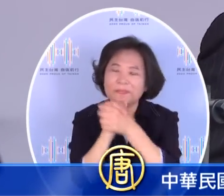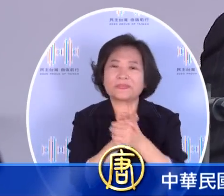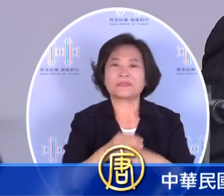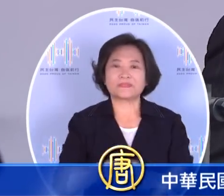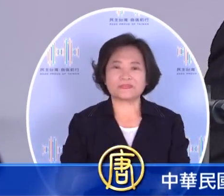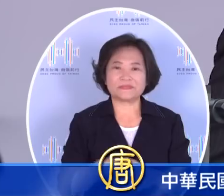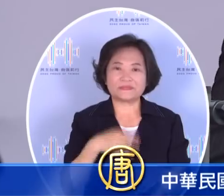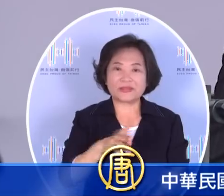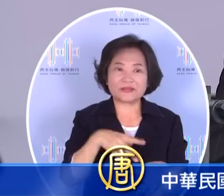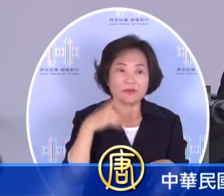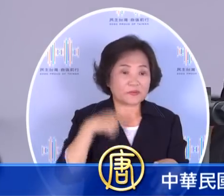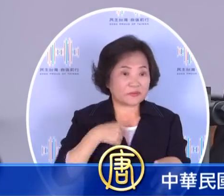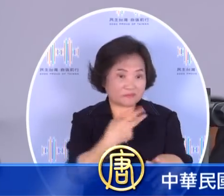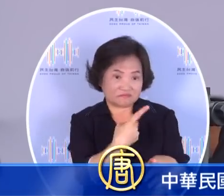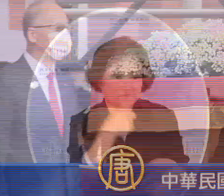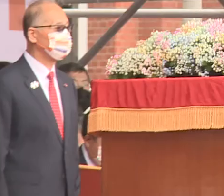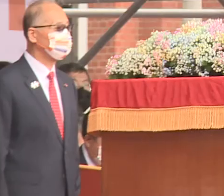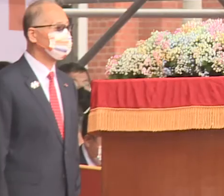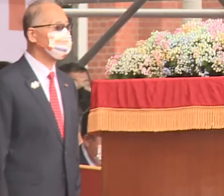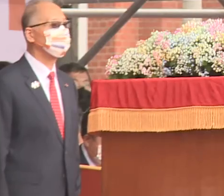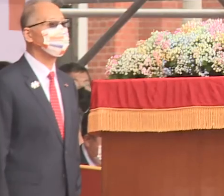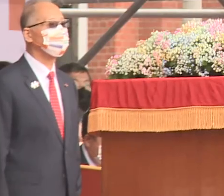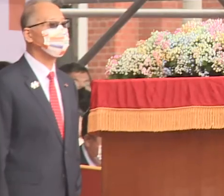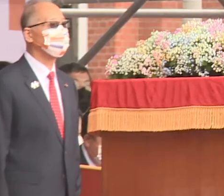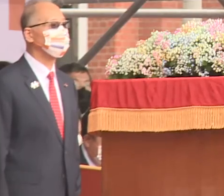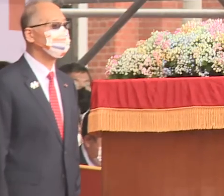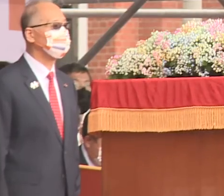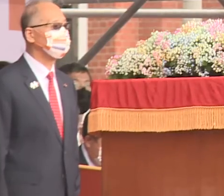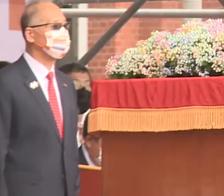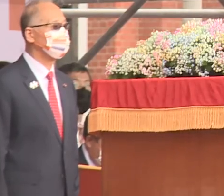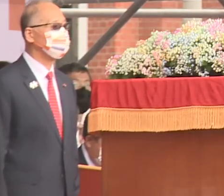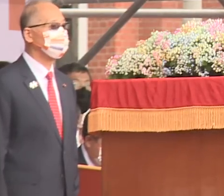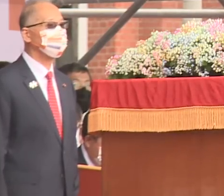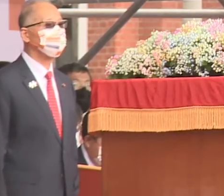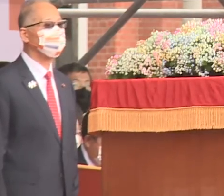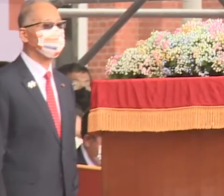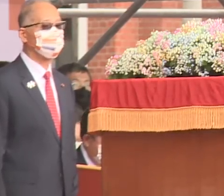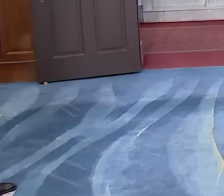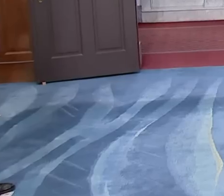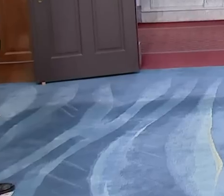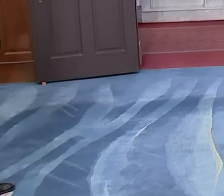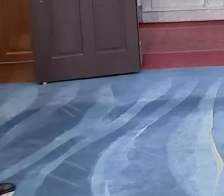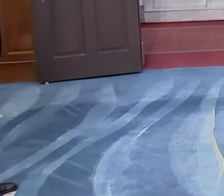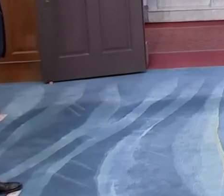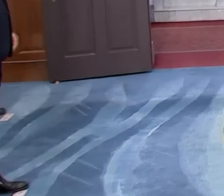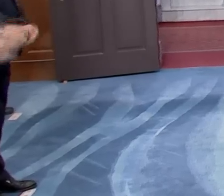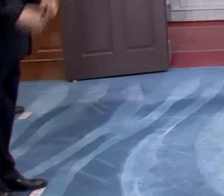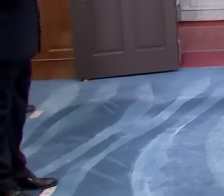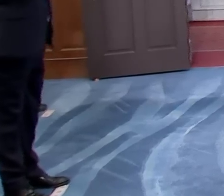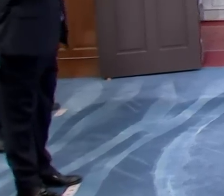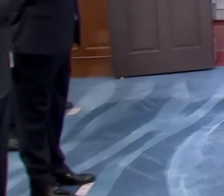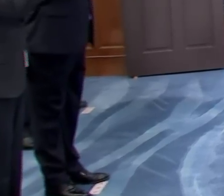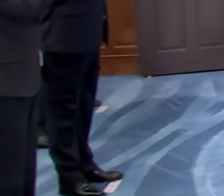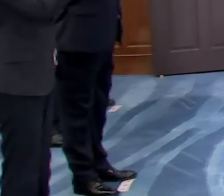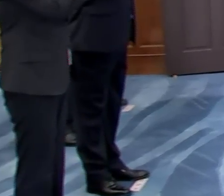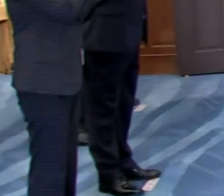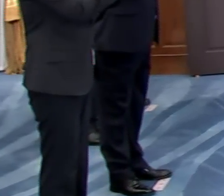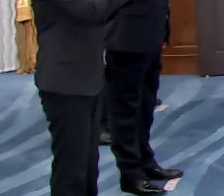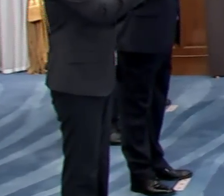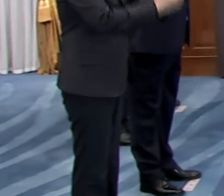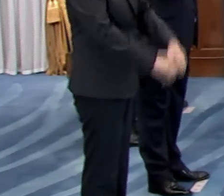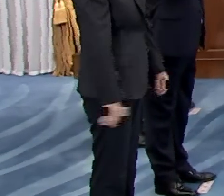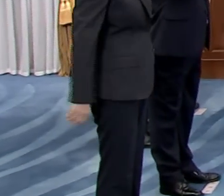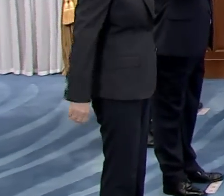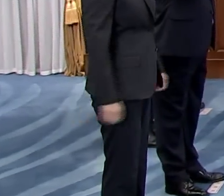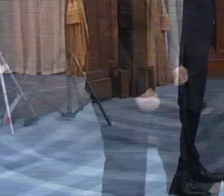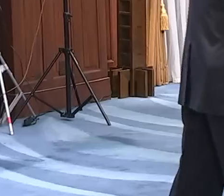持续的提升伙伴的关系， 宣示台湾将参与更多国际合作与对话。而在台美互动，蔡英文说，双方合作